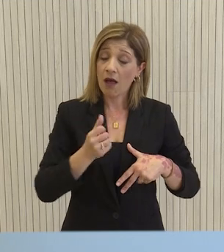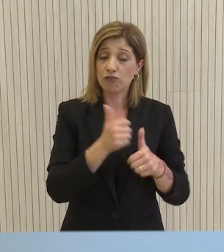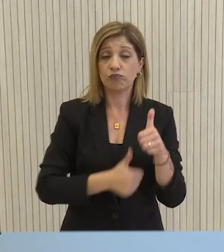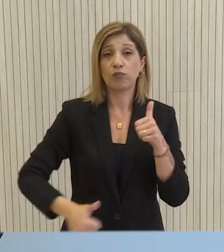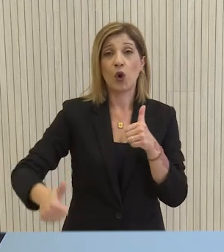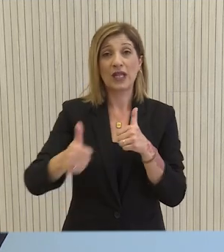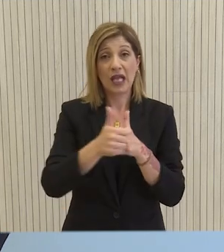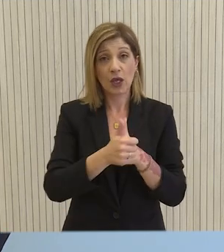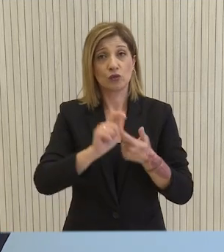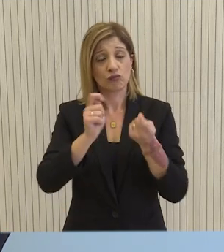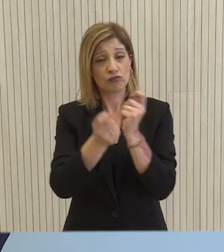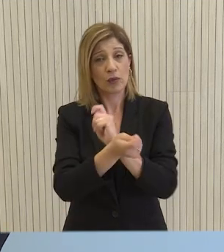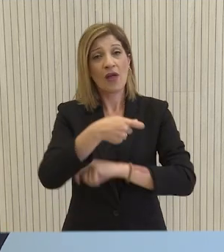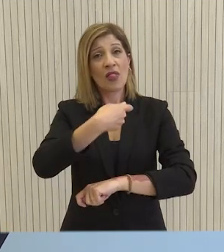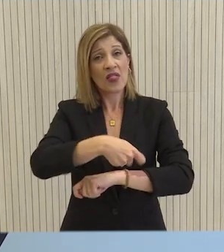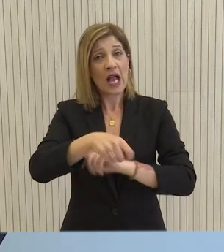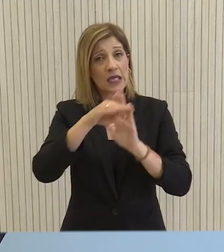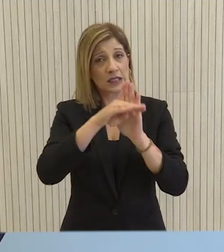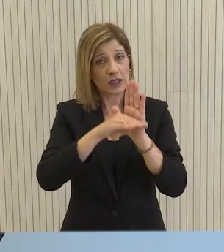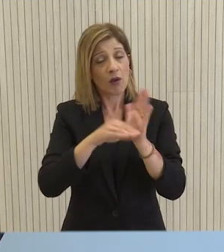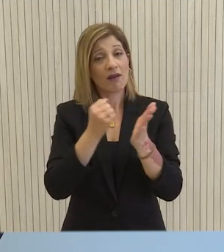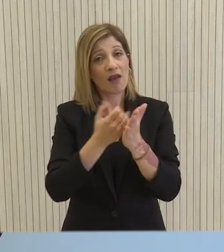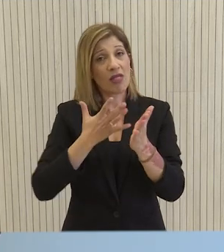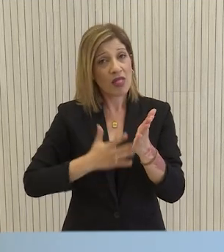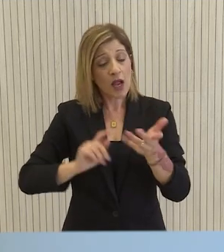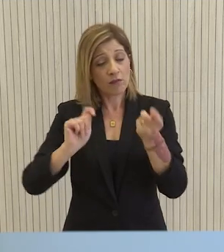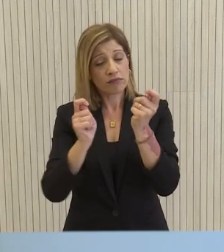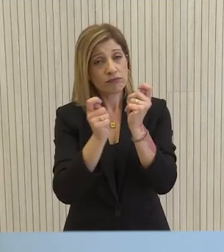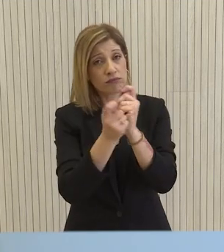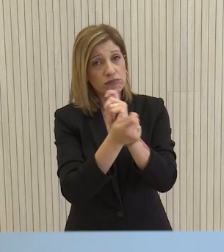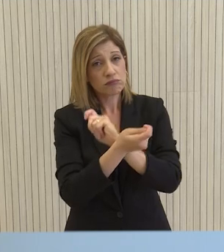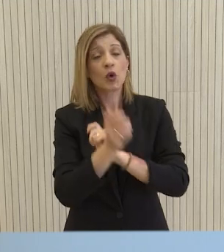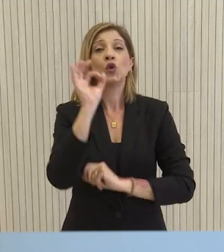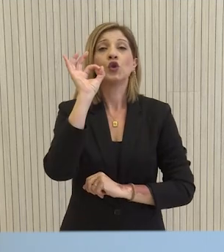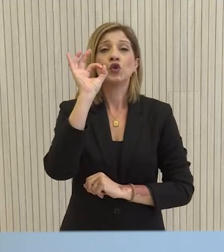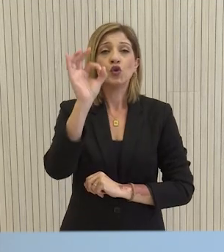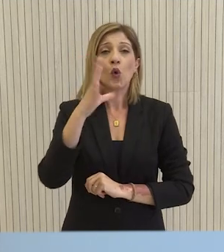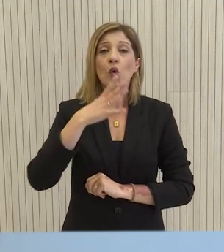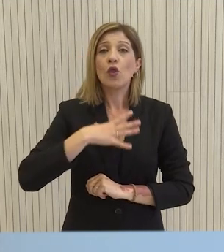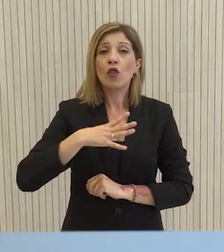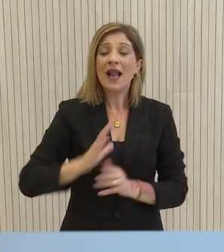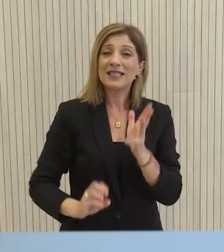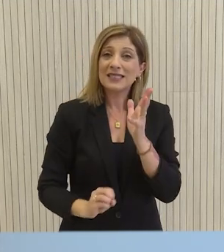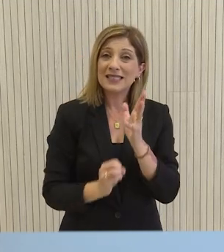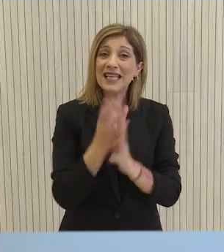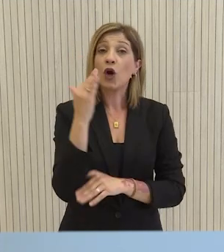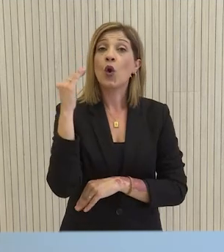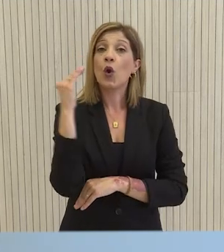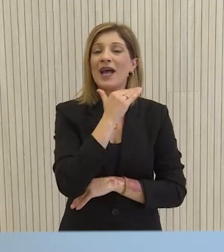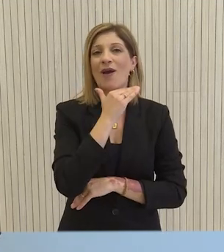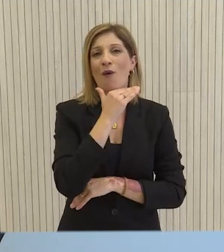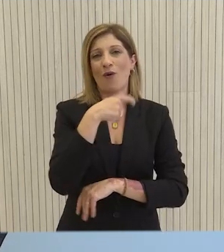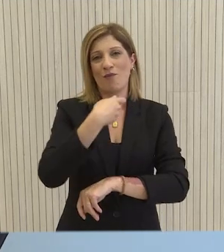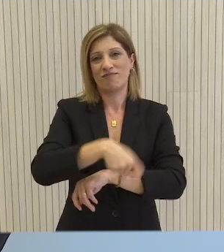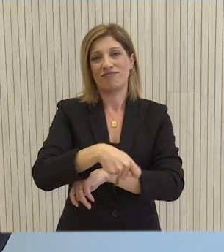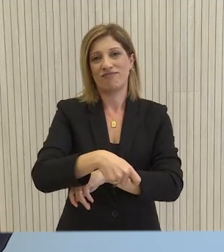της τη μεταρρύθμιση του δικαστικού συστήματος και προωθεί την εφαρμογή μεταρρυθμίσεων που αποσκοπούν στην οικοδόμηση ενός σύγχρονου και γρήγορου συστήματος